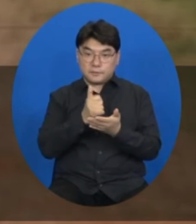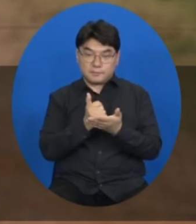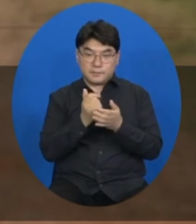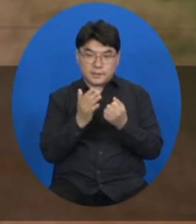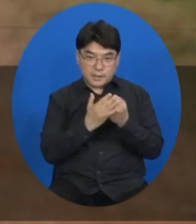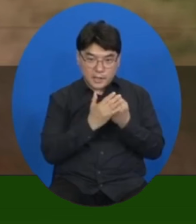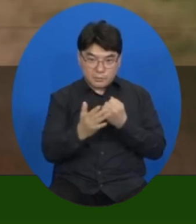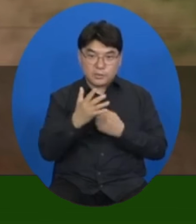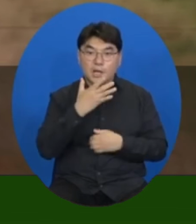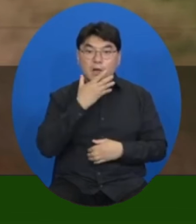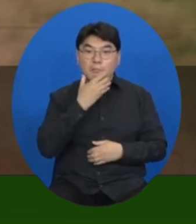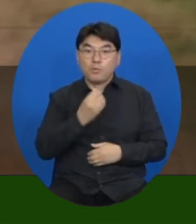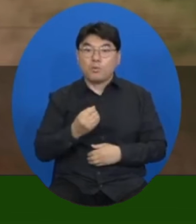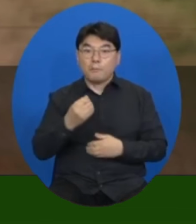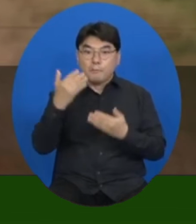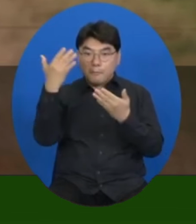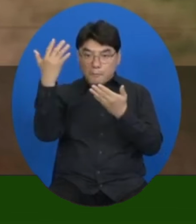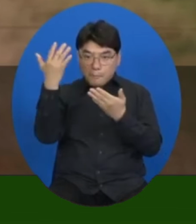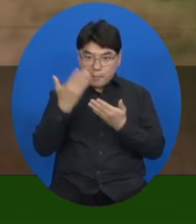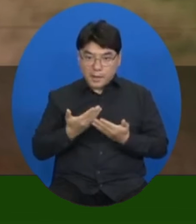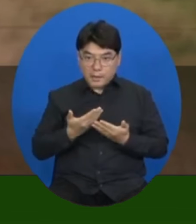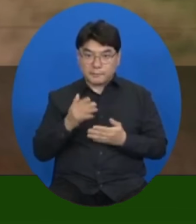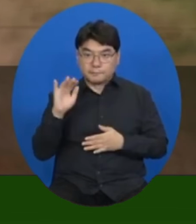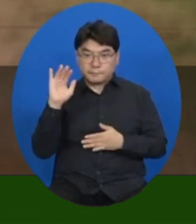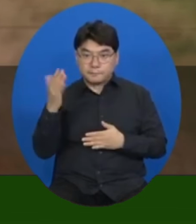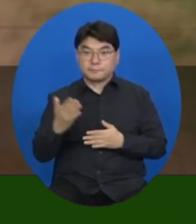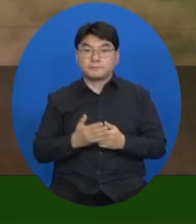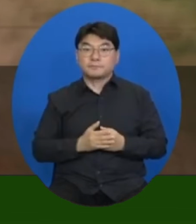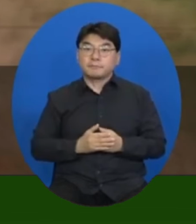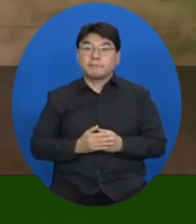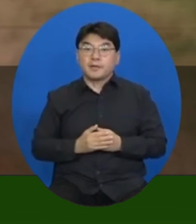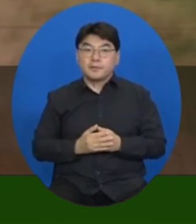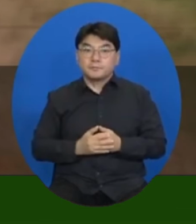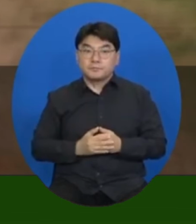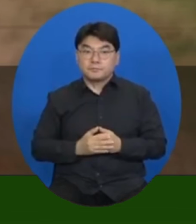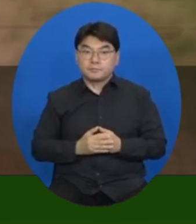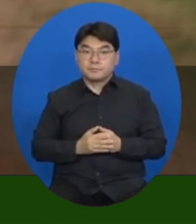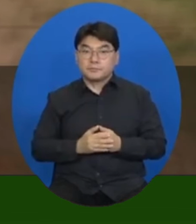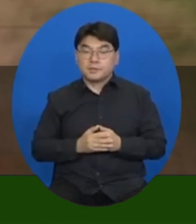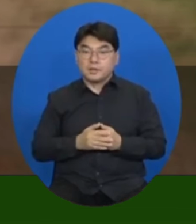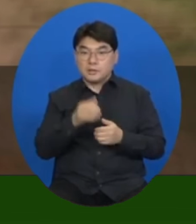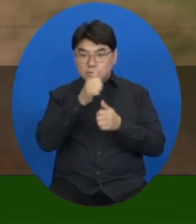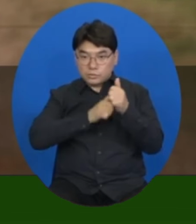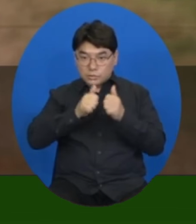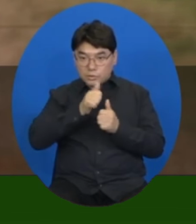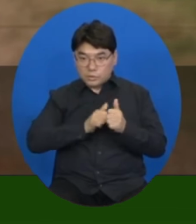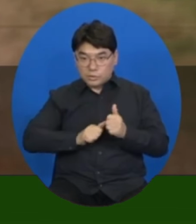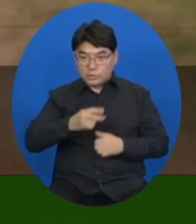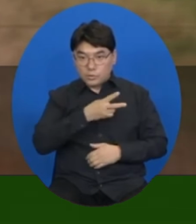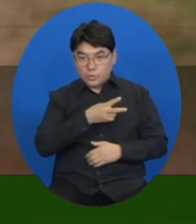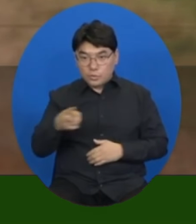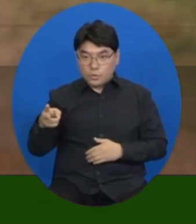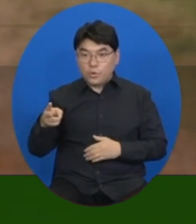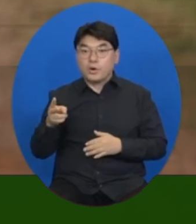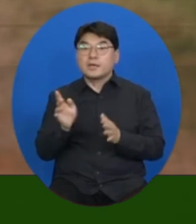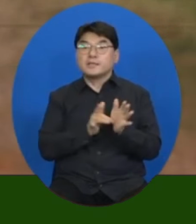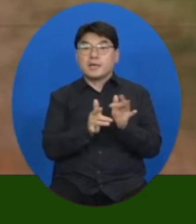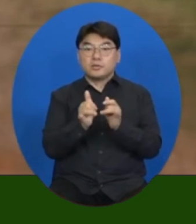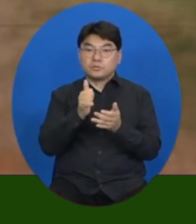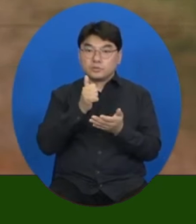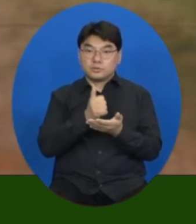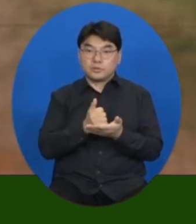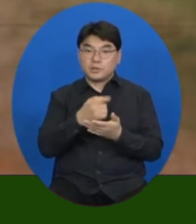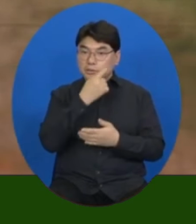복을 받으리라 약속하지 않았습니까 창세기 12장 3절에 바로 그 씨가 바로이 예수 그리스도이십니다라고